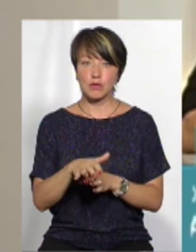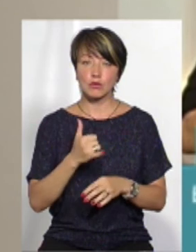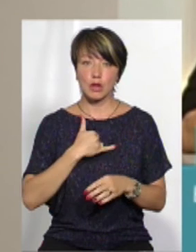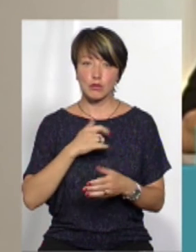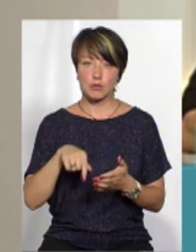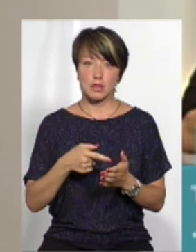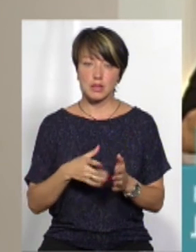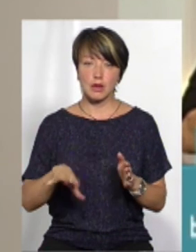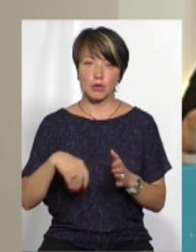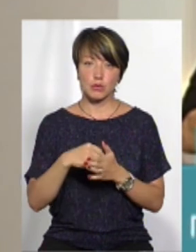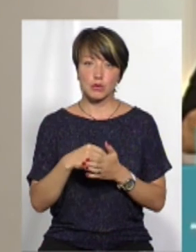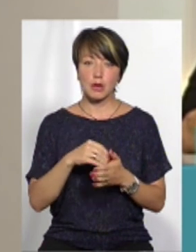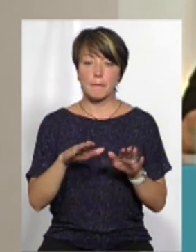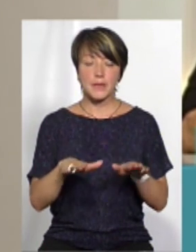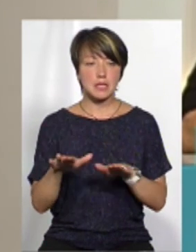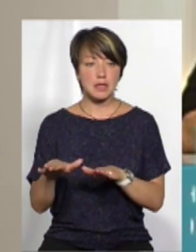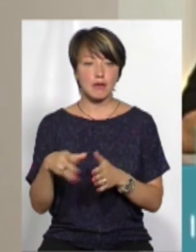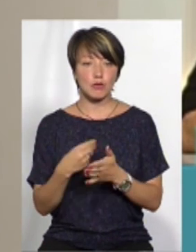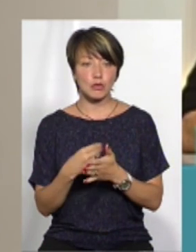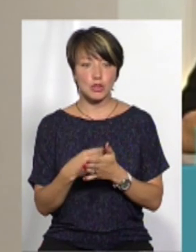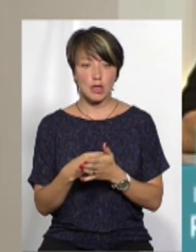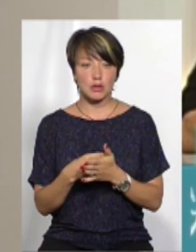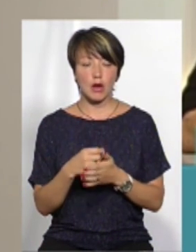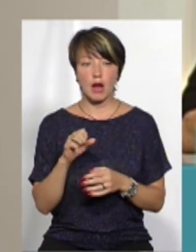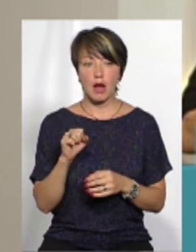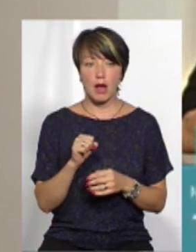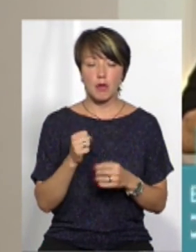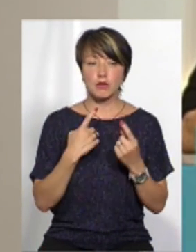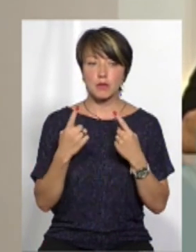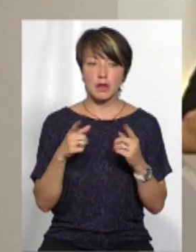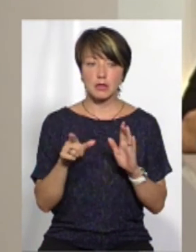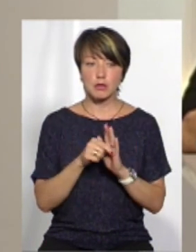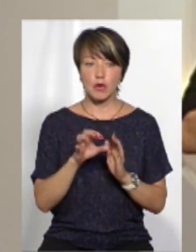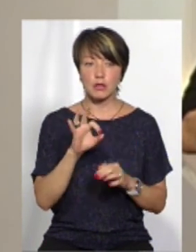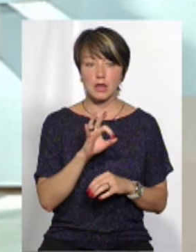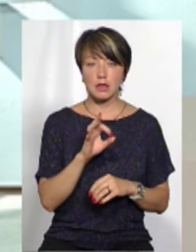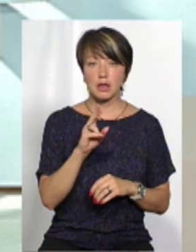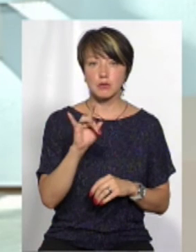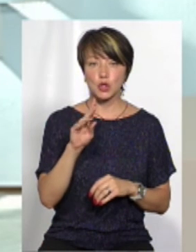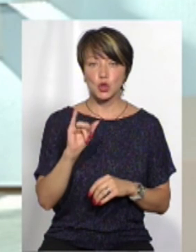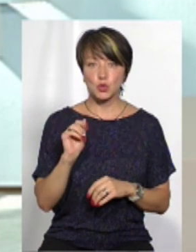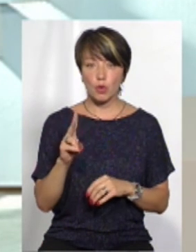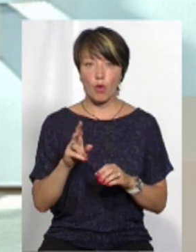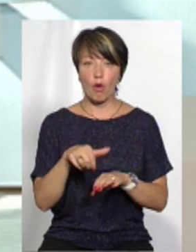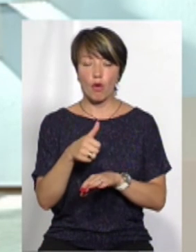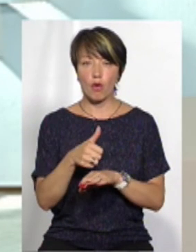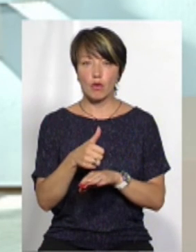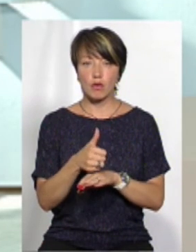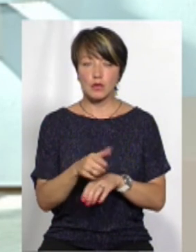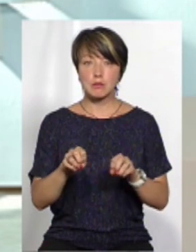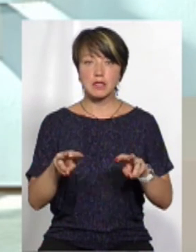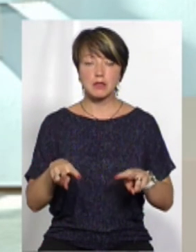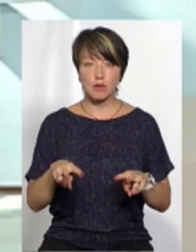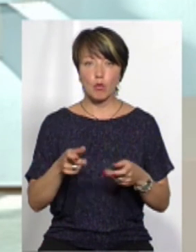у нашому місті за рахунок місцевого бюджету. А розмовляли ми разом із Оксаною Казмірчук,